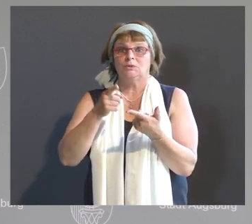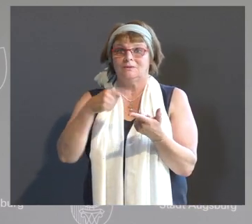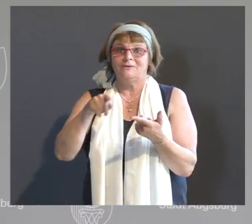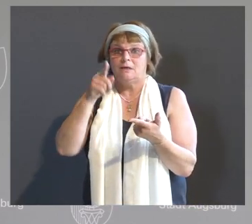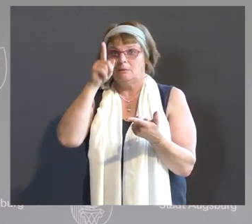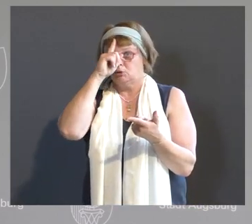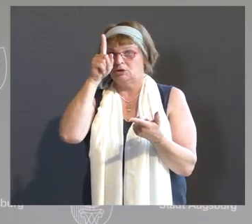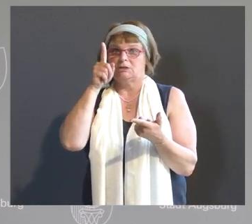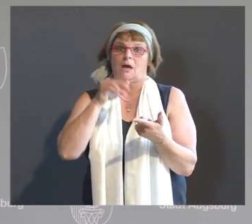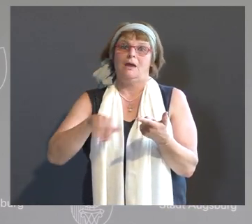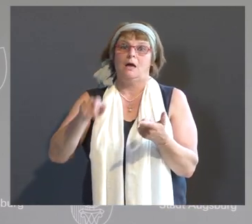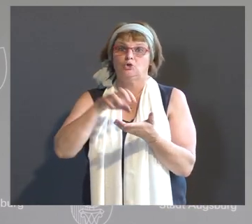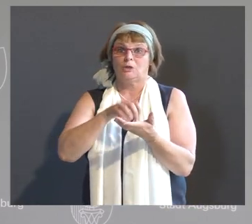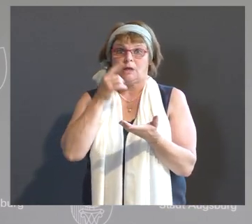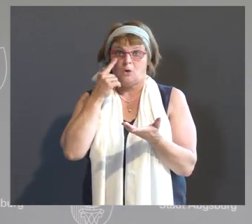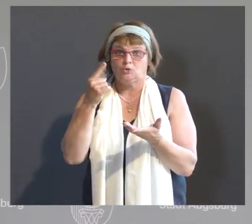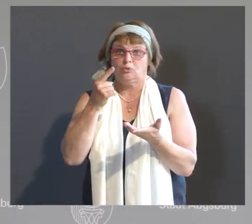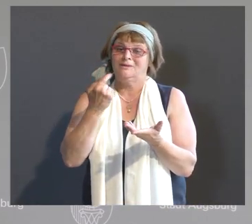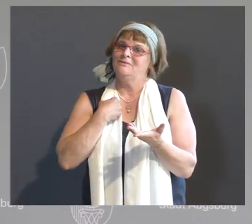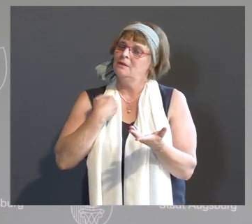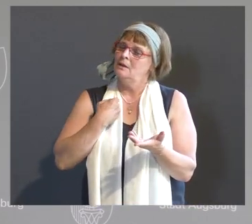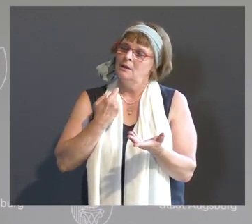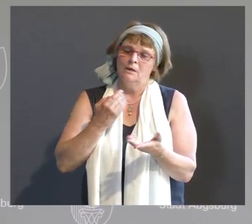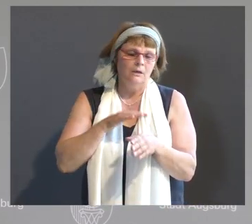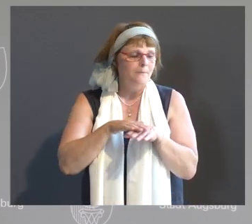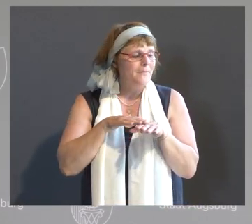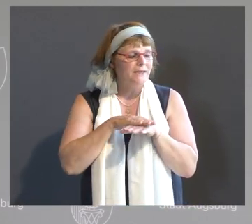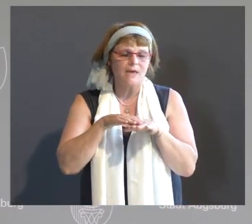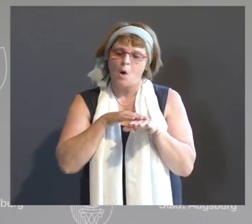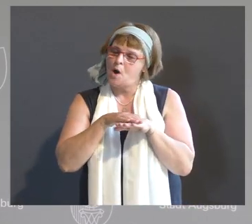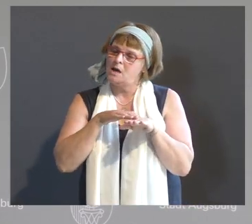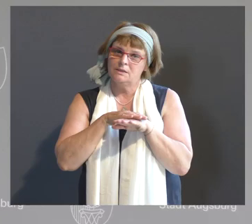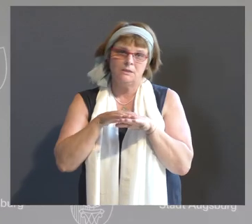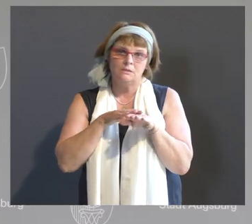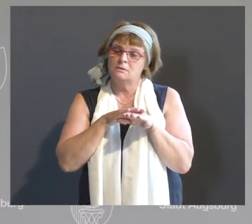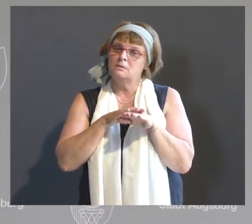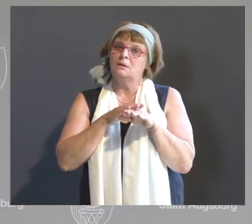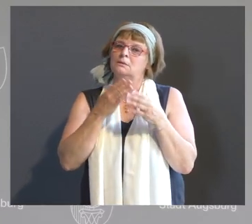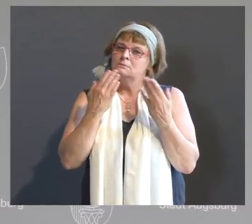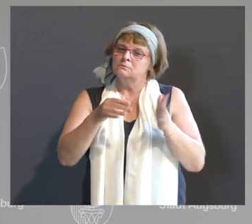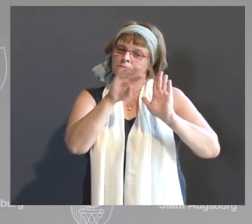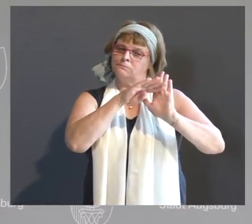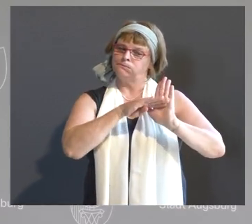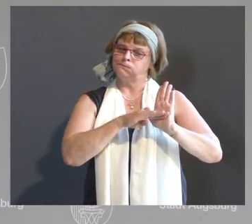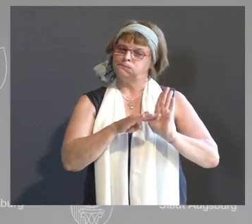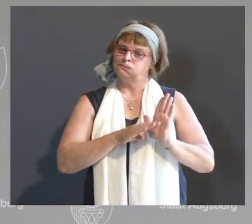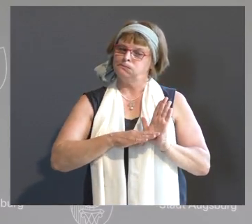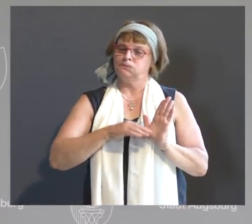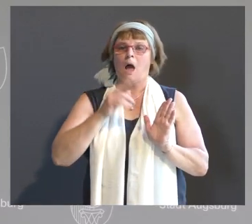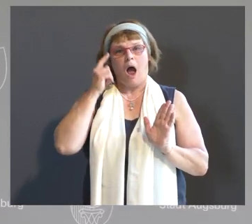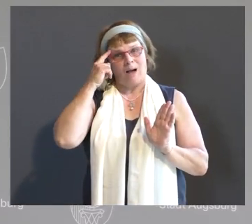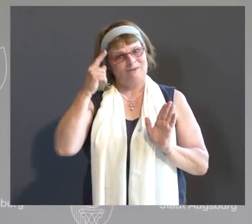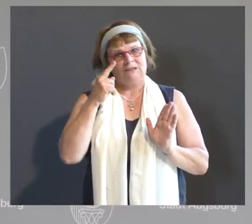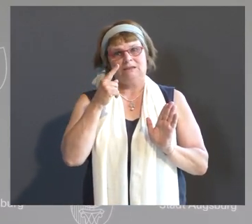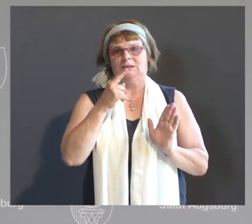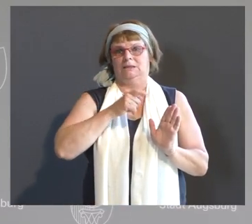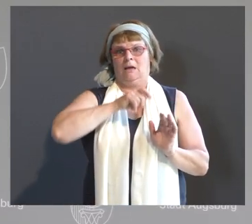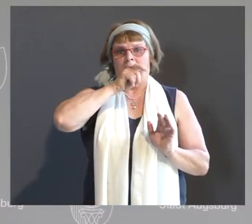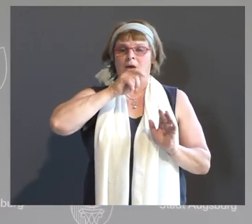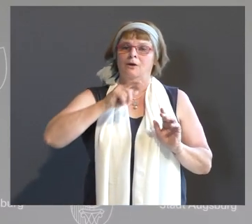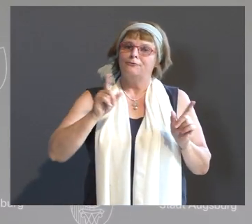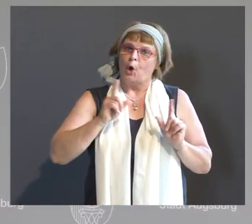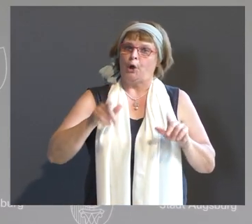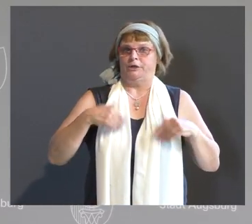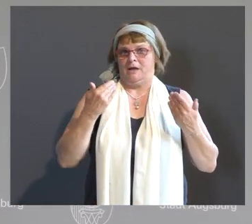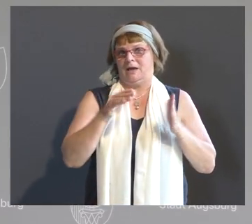das. Es geht uns nicht darum, die friedlich feiernden Menschen über Gebühr zu reglementieren. Aber es geht darum, und das möchte ich auch